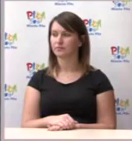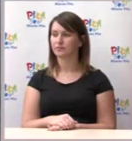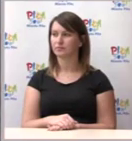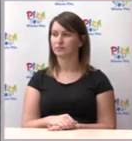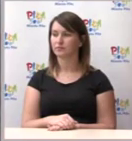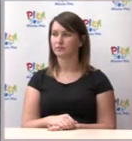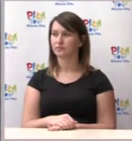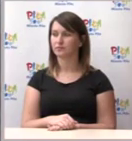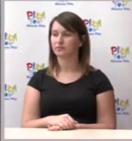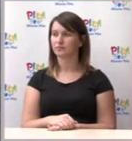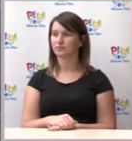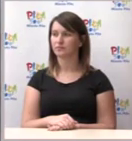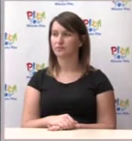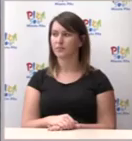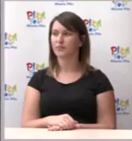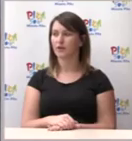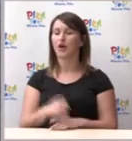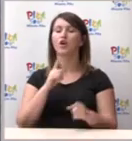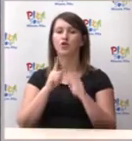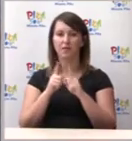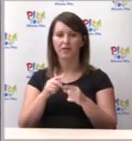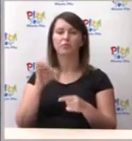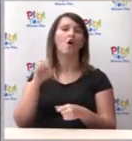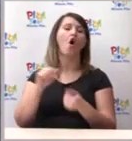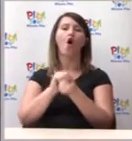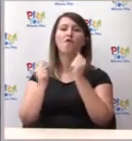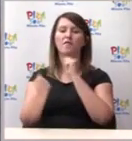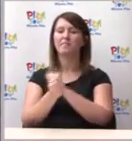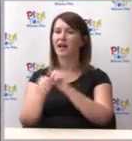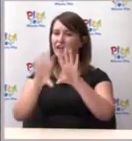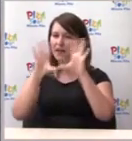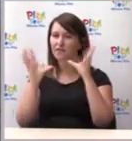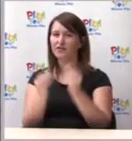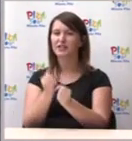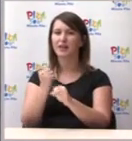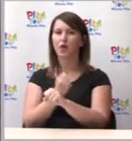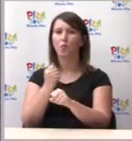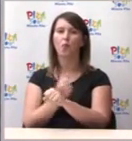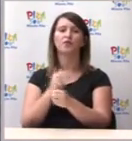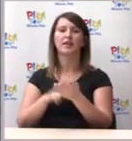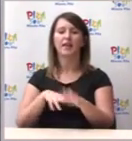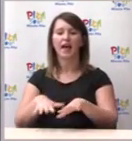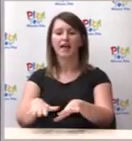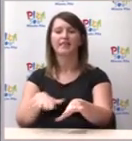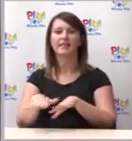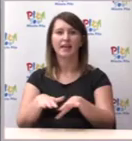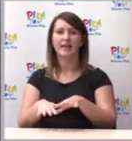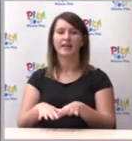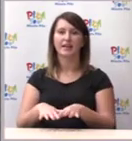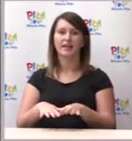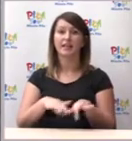a mianowicie o wymianę wszystkich umocnień, które są na terenie miasta Piły, plus oczyszczanie